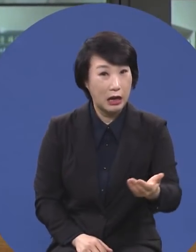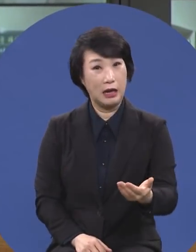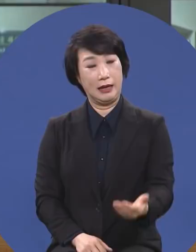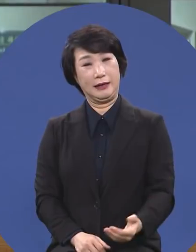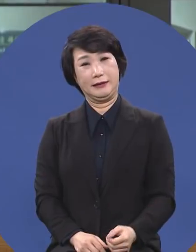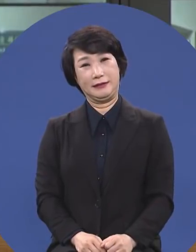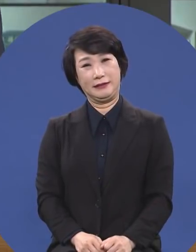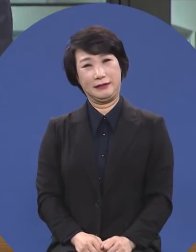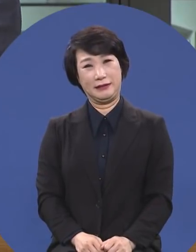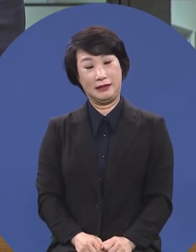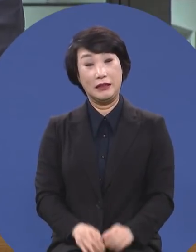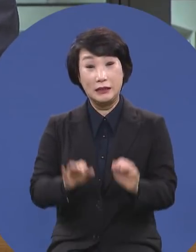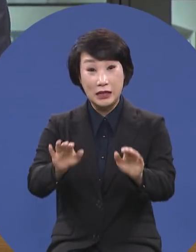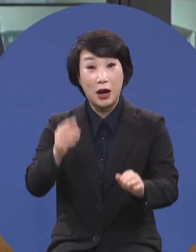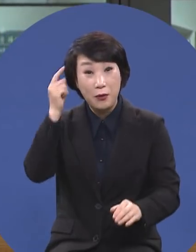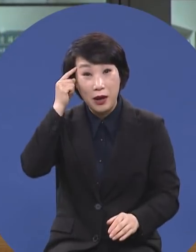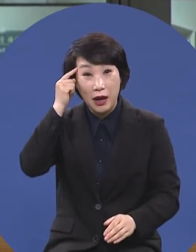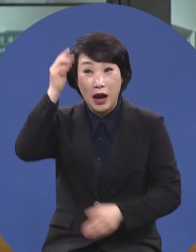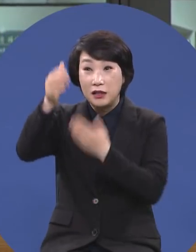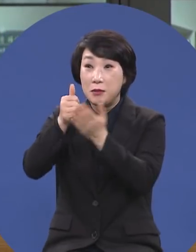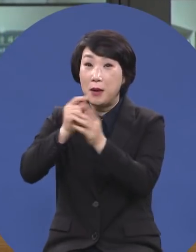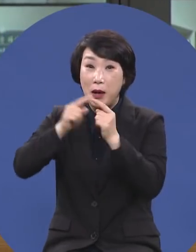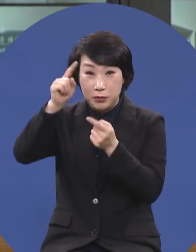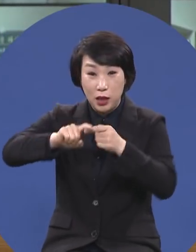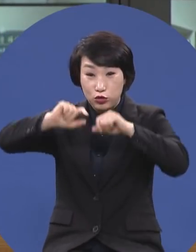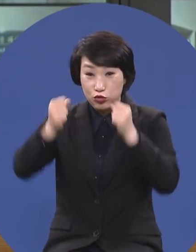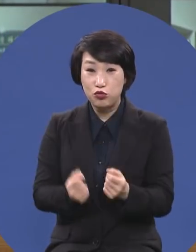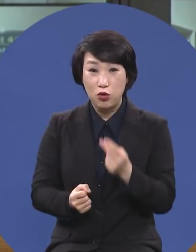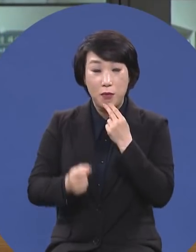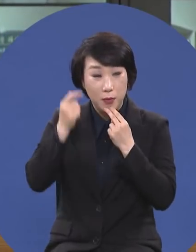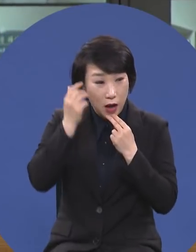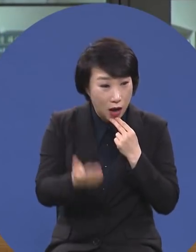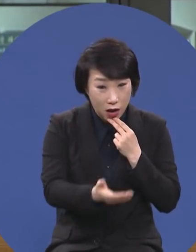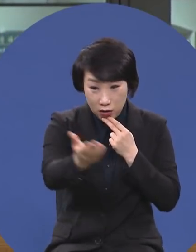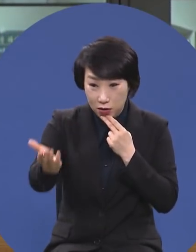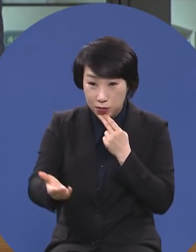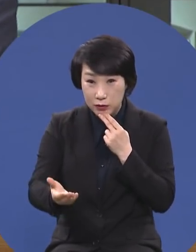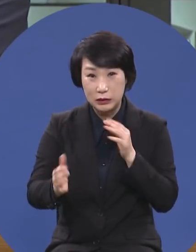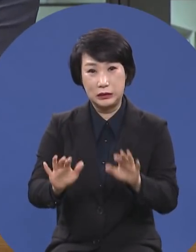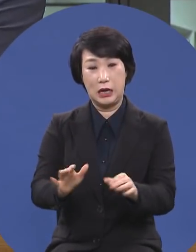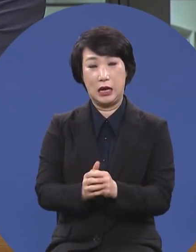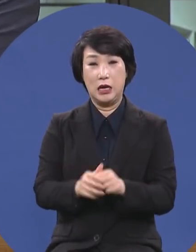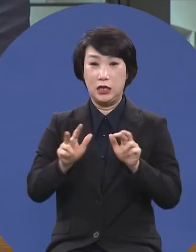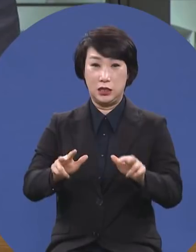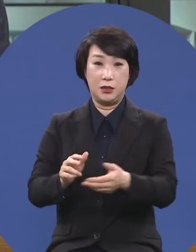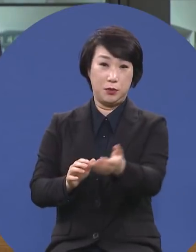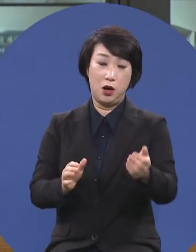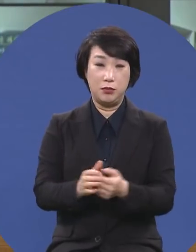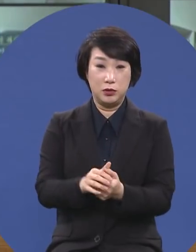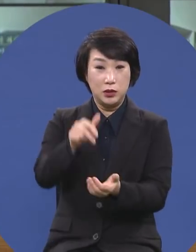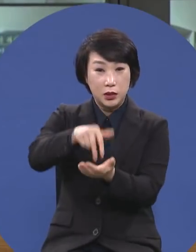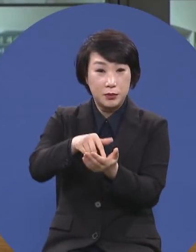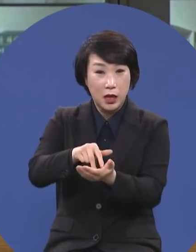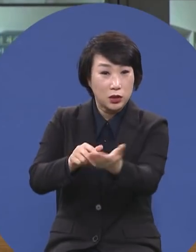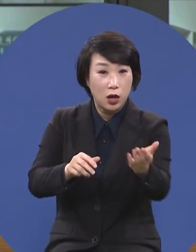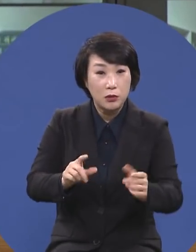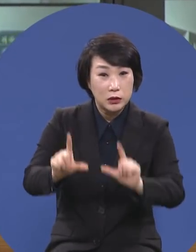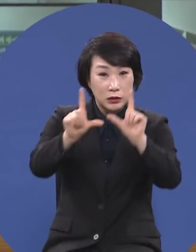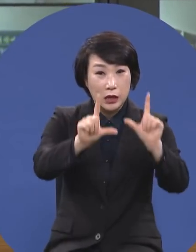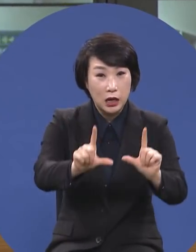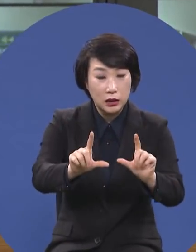응? 왜 하나님 말씀대로 안 삽니까? 예, 지금 현실 속에서